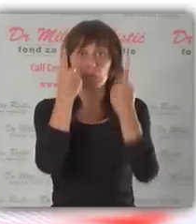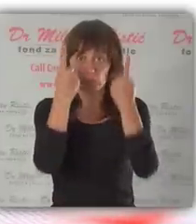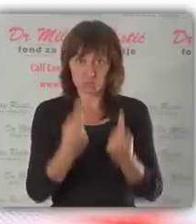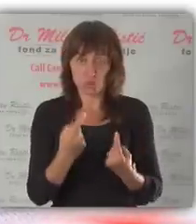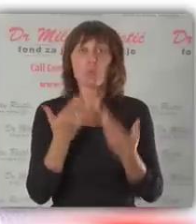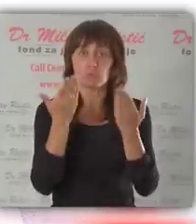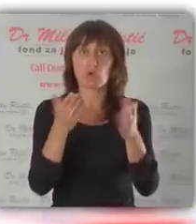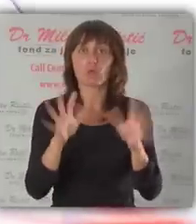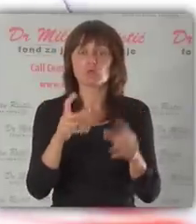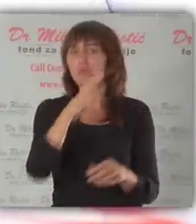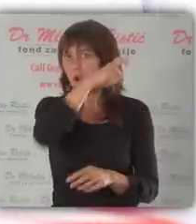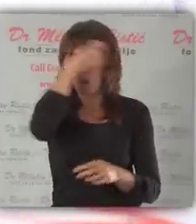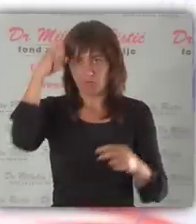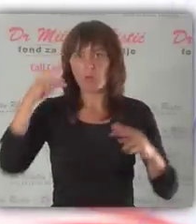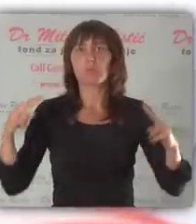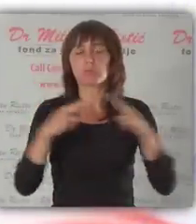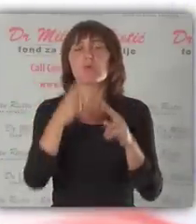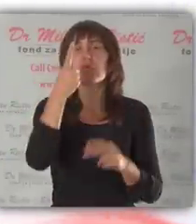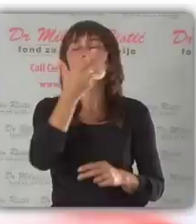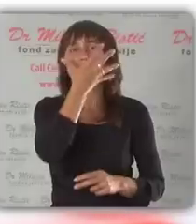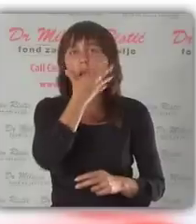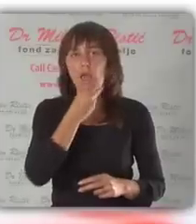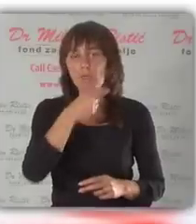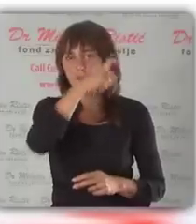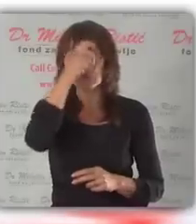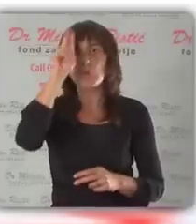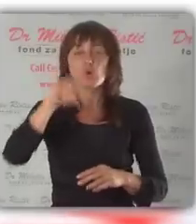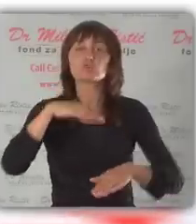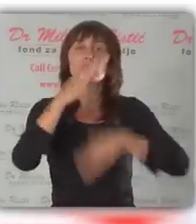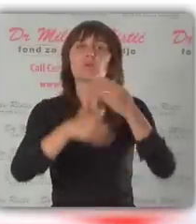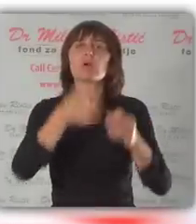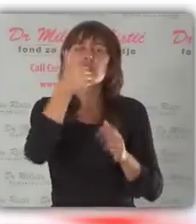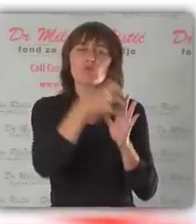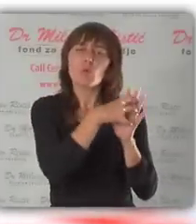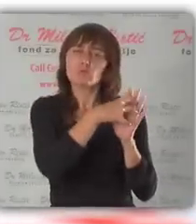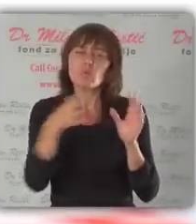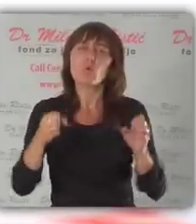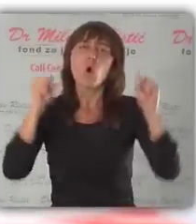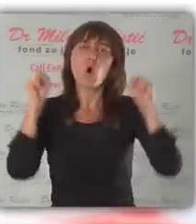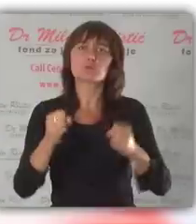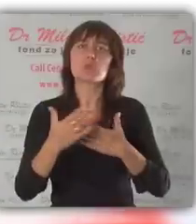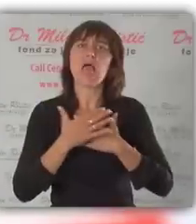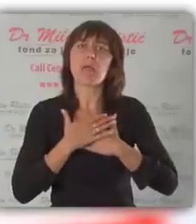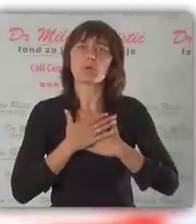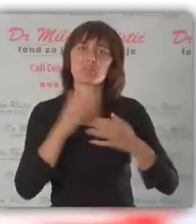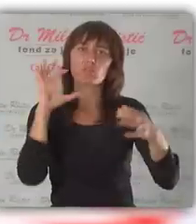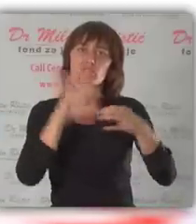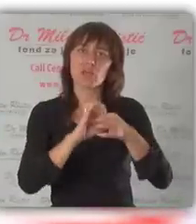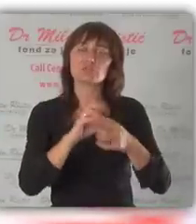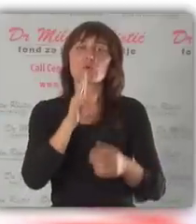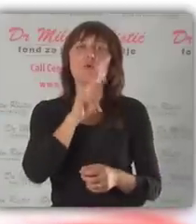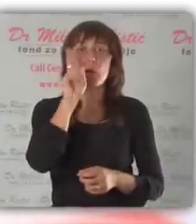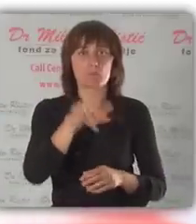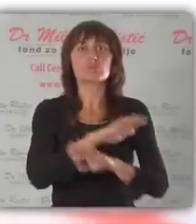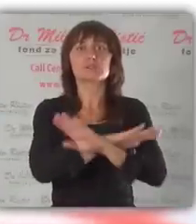Kada postoji tako nešto, onda se letnje poznanstvo, jedna lepa letnja romansa, može pretvoriti u jednu dugu, stabilnu, ozbiljnu emotivnu vezu koja